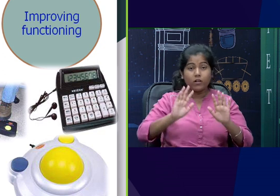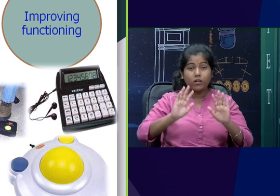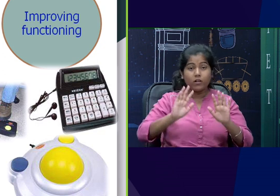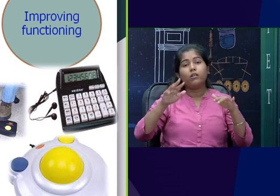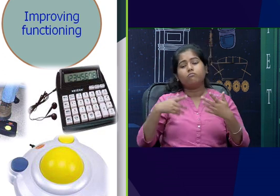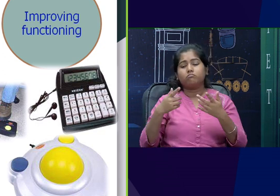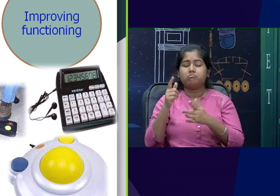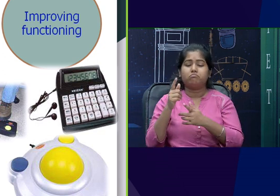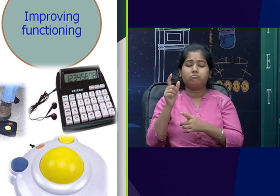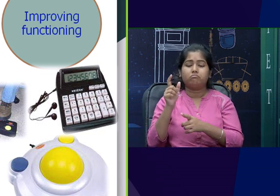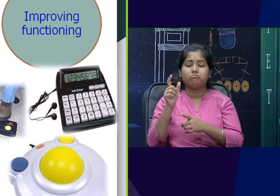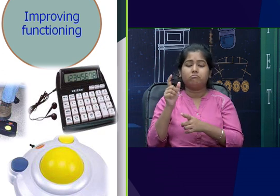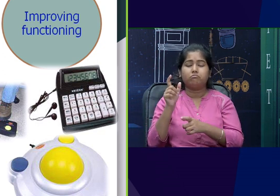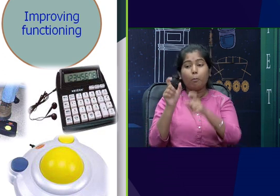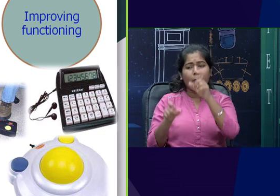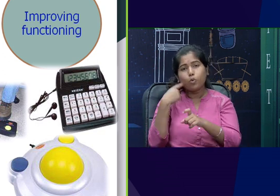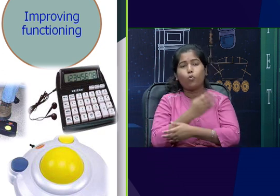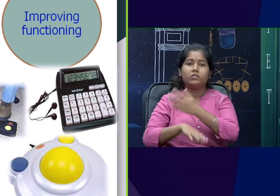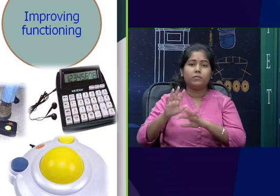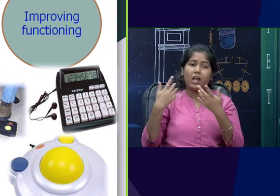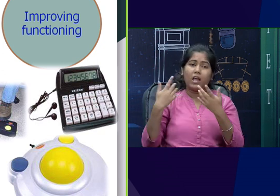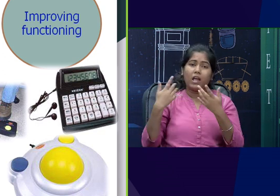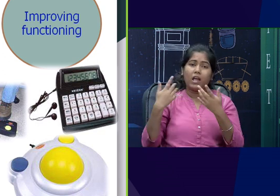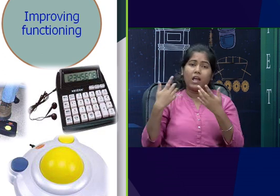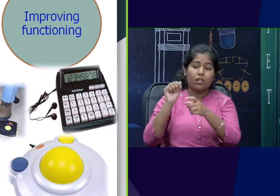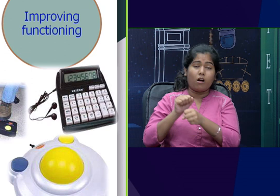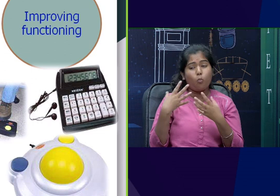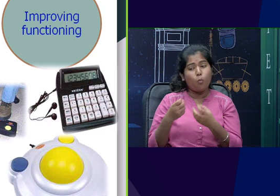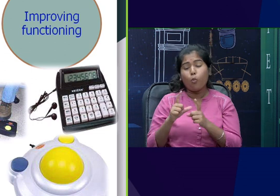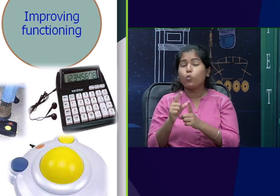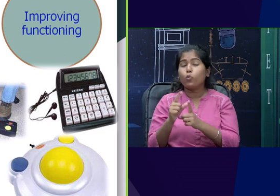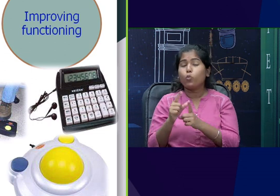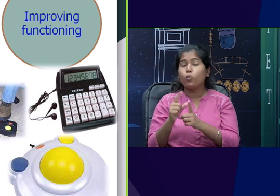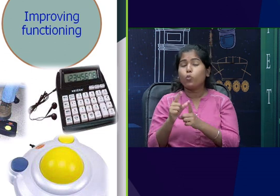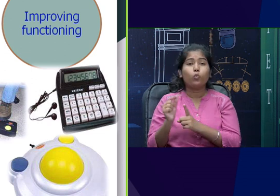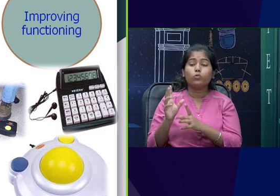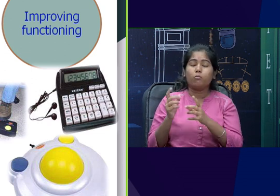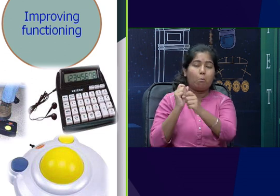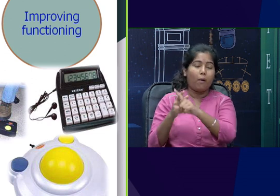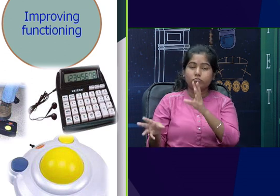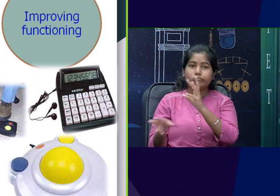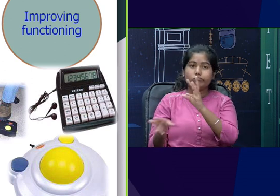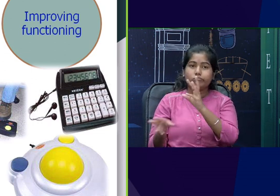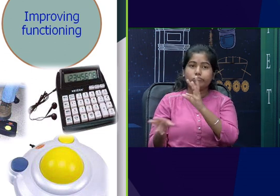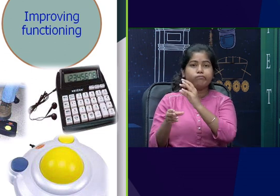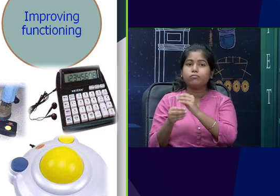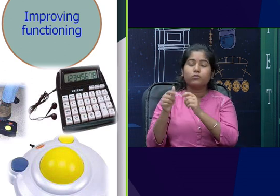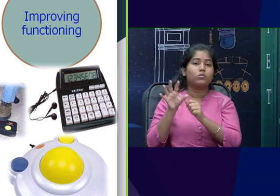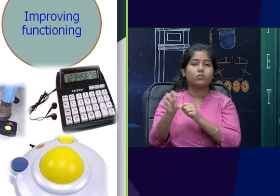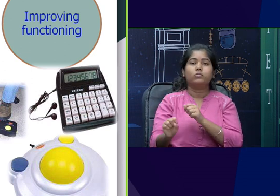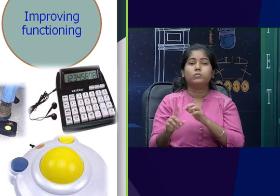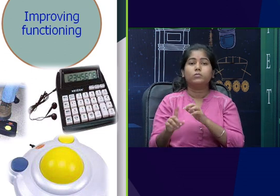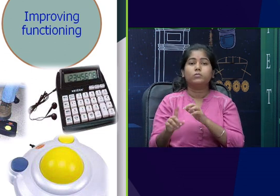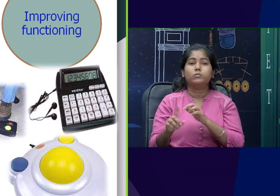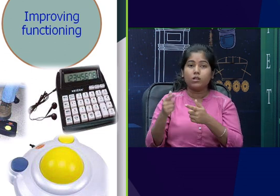विद डिजेबिलिटी के लिए जो है यूज कर सकते हैं कोई भी टास्क को कंप्लीट करने के लिए और उनकी फंक्शनल कैपेसिटी है उसको इम्प्रूव करने के